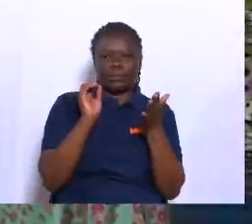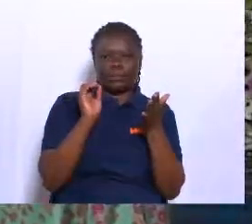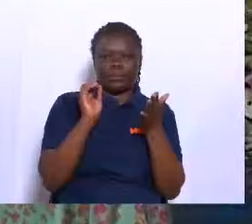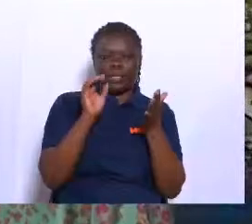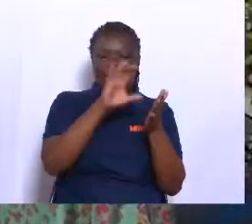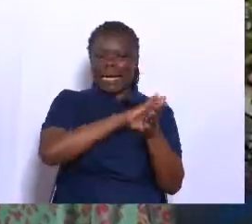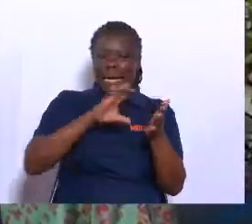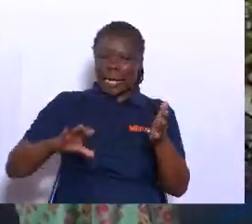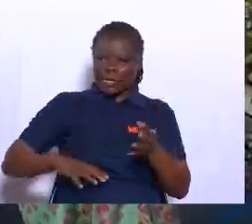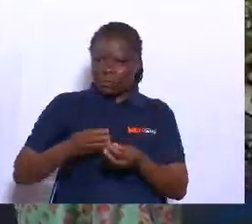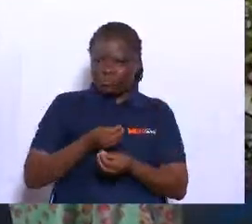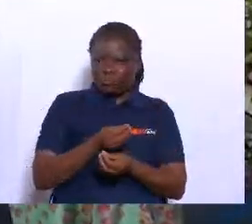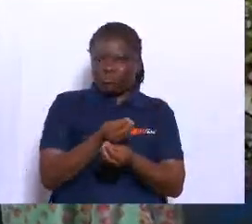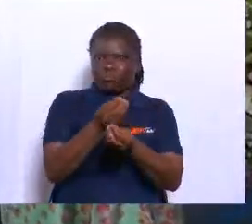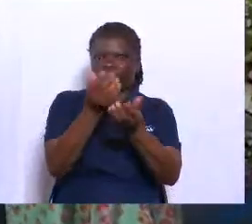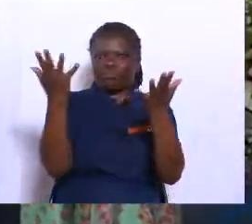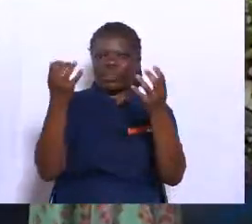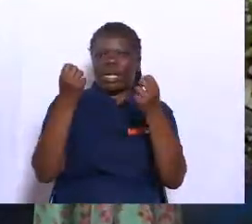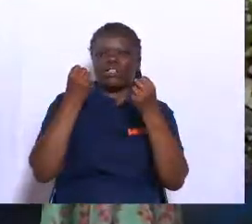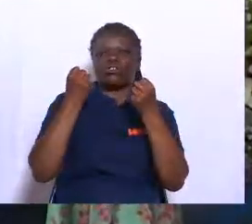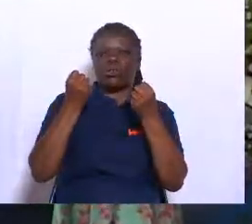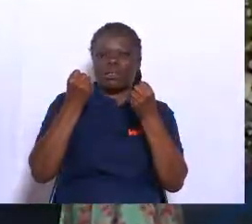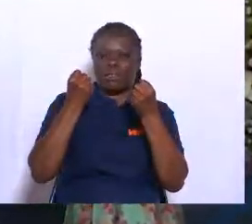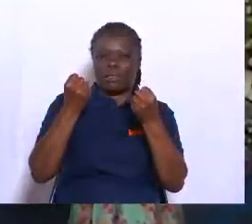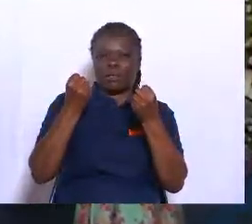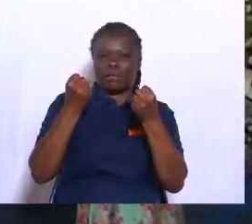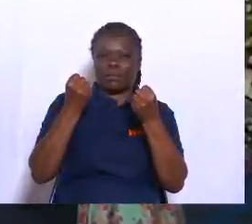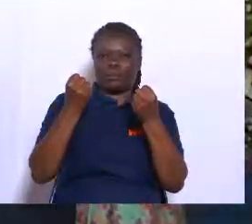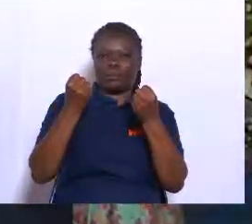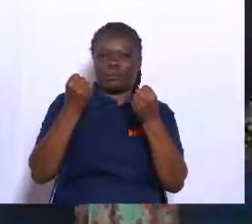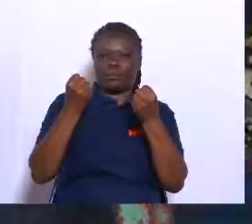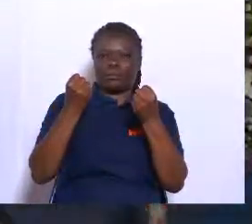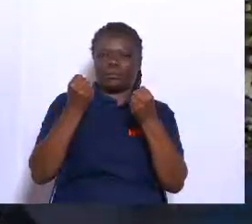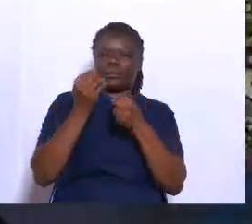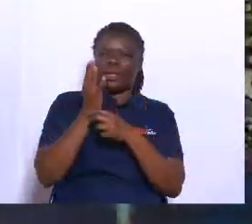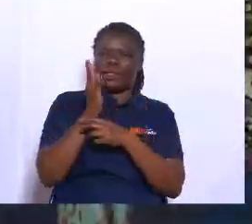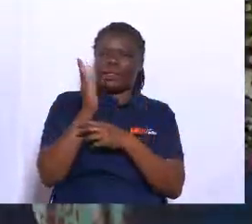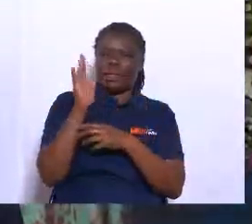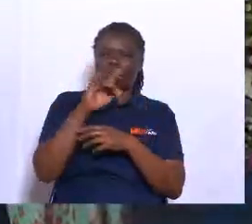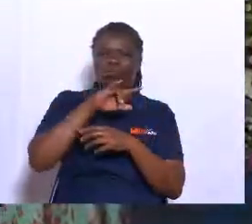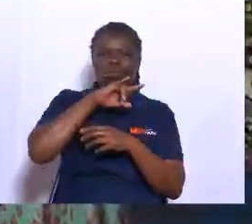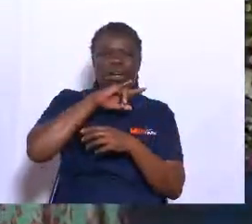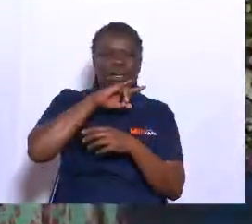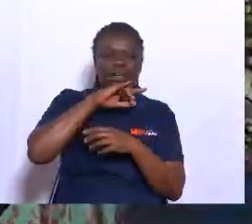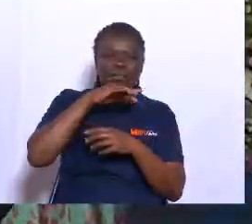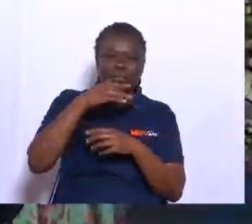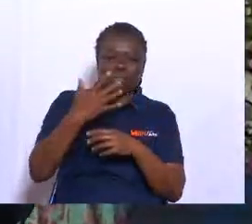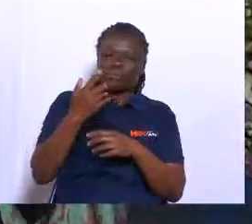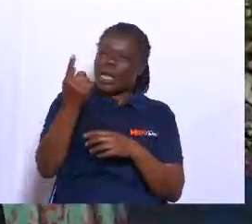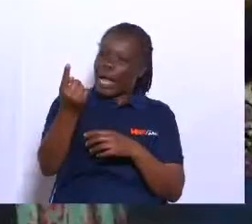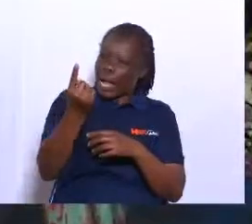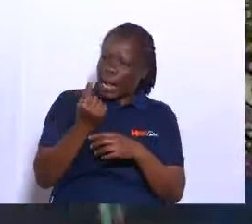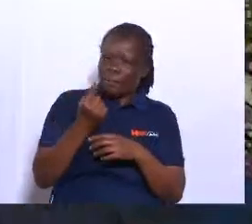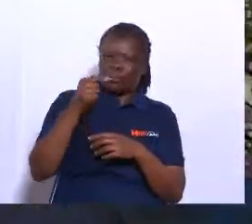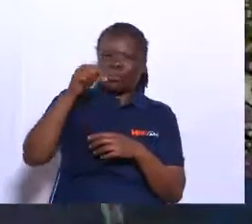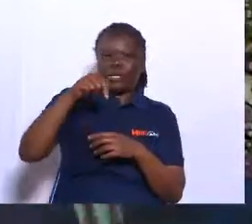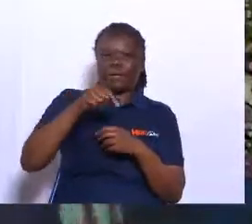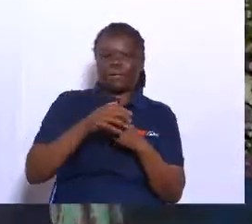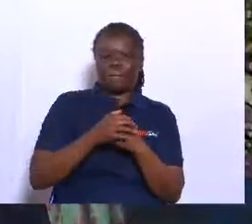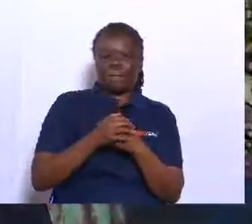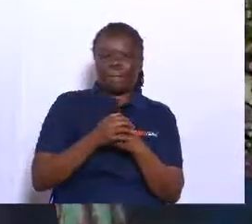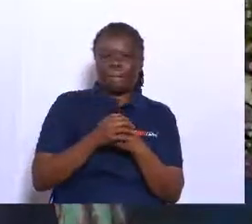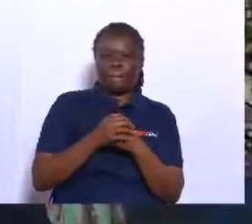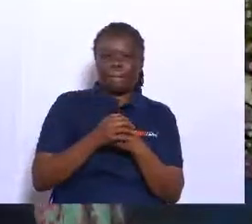give you strength. Yesu mwenyewe atakuwezesha. There in Uganda. Kule uliko nchini Uganda. You come today to the street. Njoo